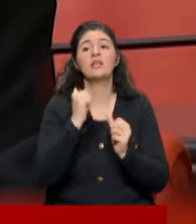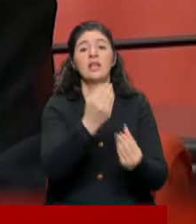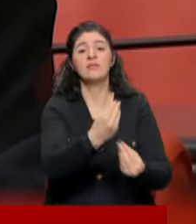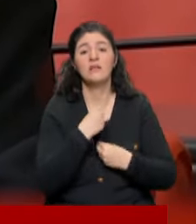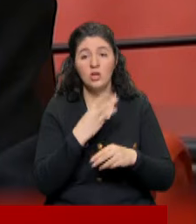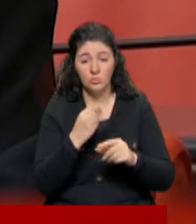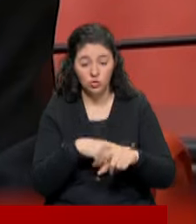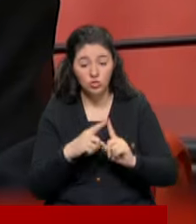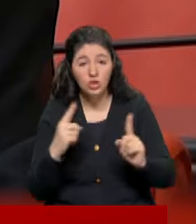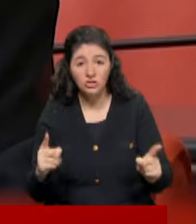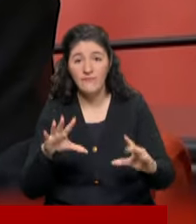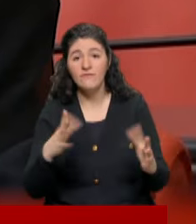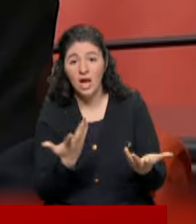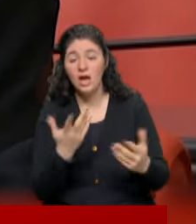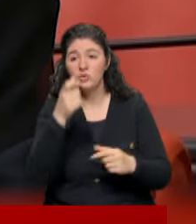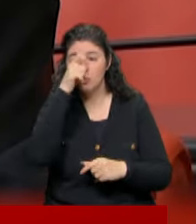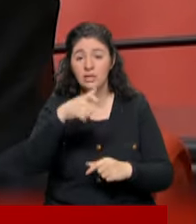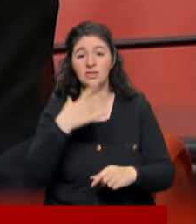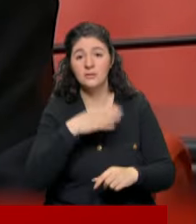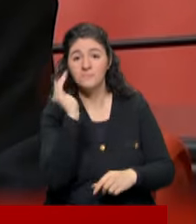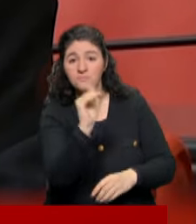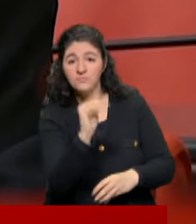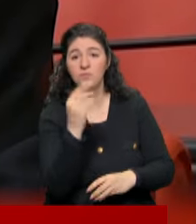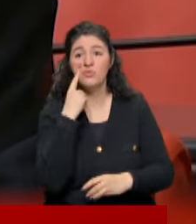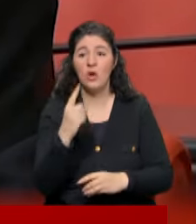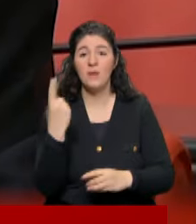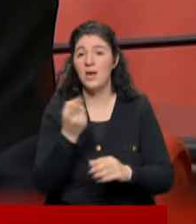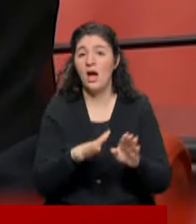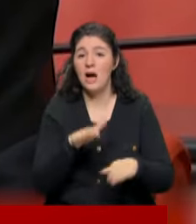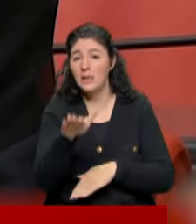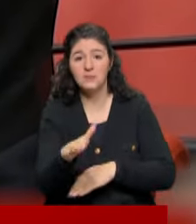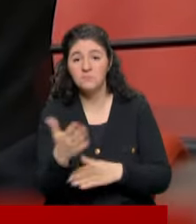iadesi sürecine ya da Türkiye'nin taleplerine yönelik olarak